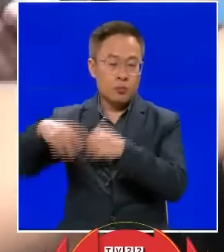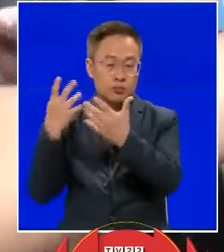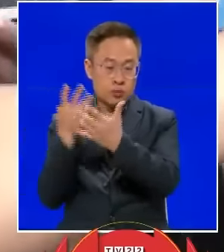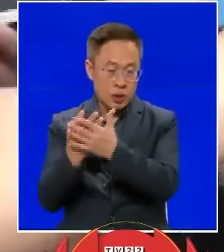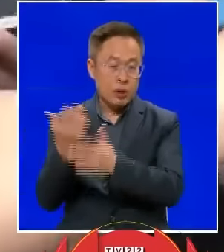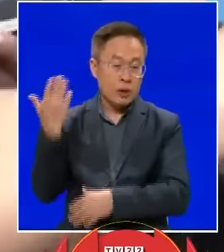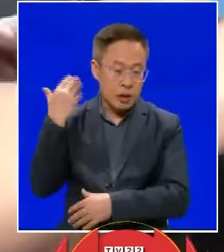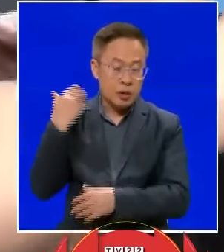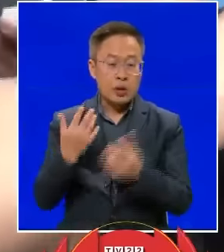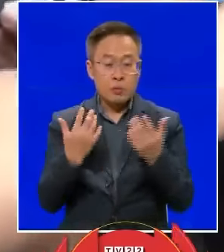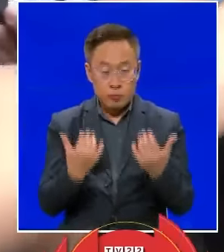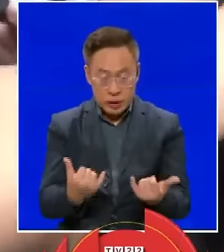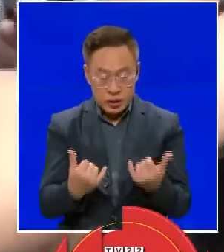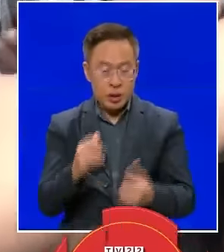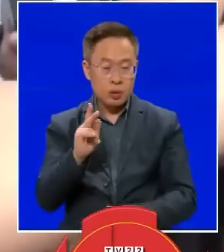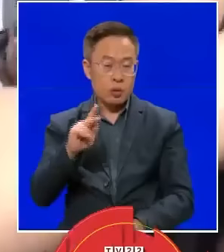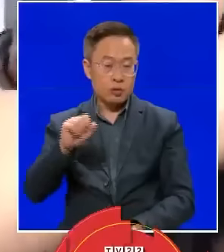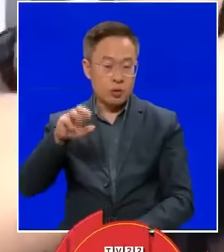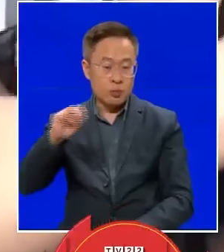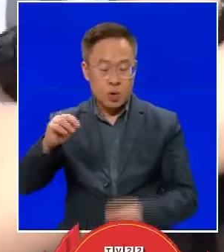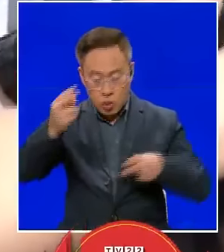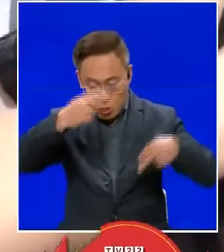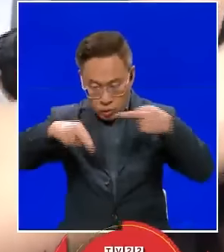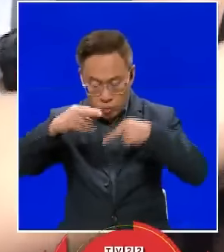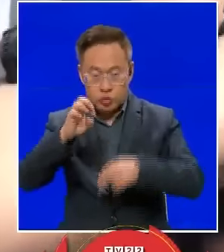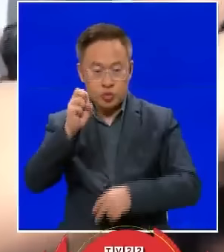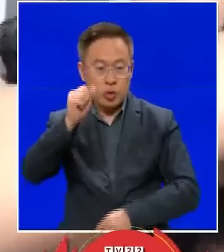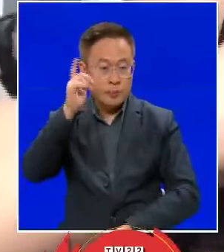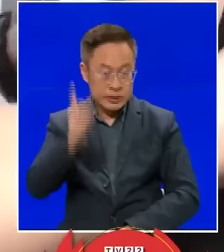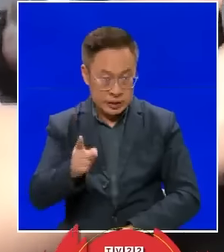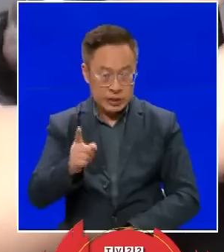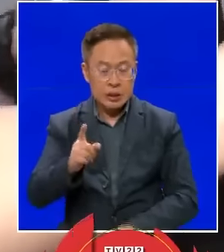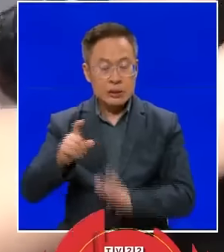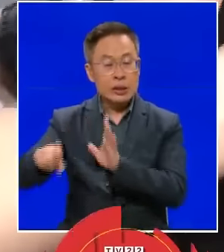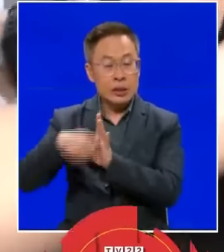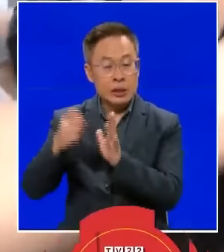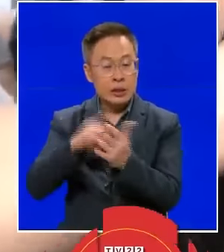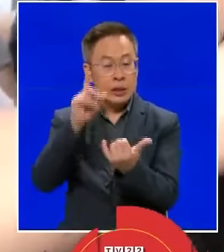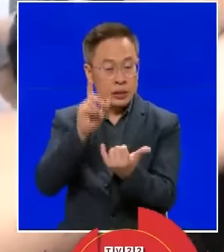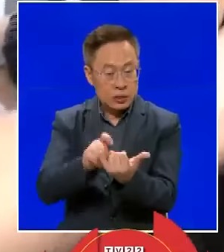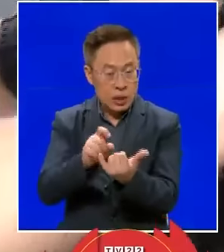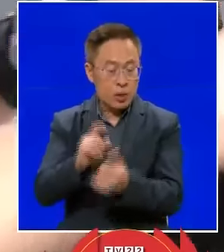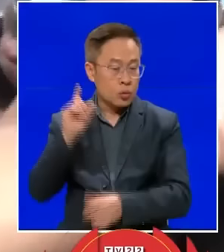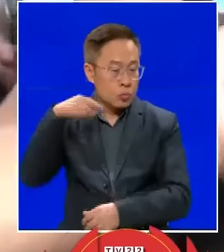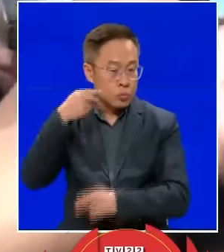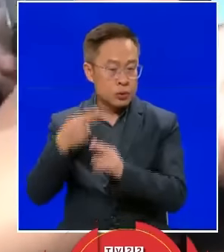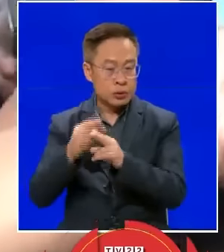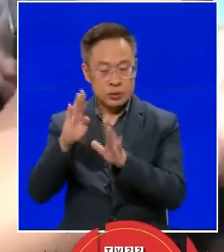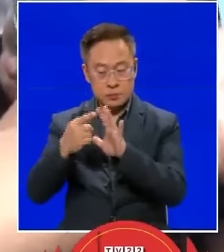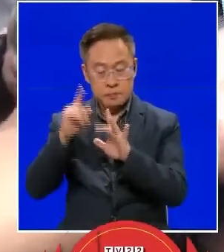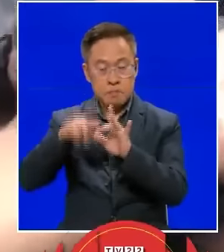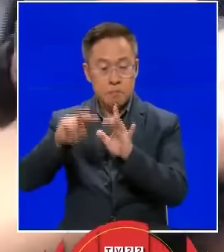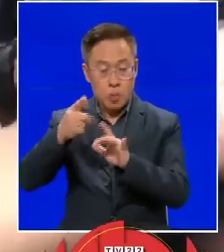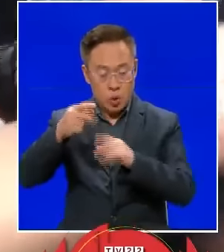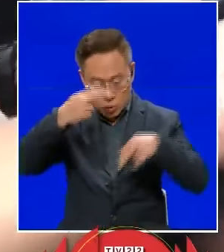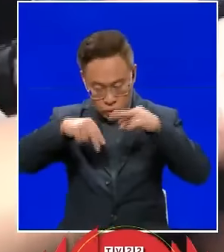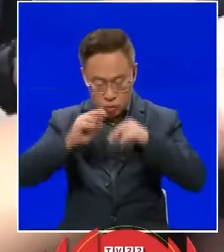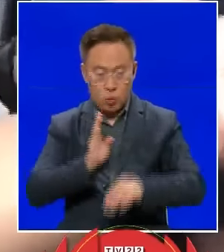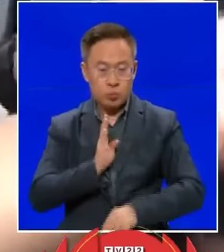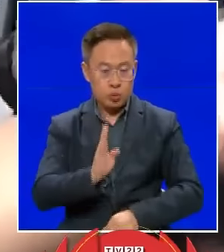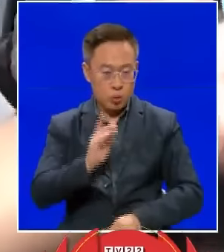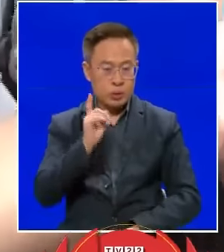กสมขอเรียกร้องให้มีการสอบสวนหาข้อเท็จจริงถึงสาเหตุการเสียชีวิตของนางสาวนรพรอย่างรอบด้านและโปร่งใสรวม